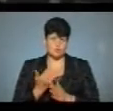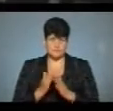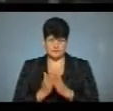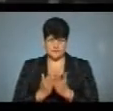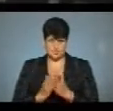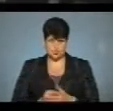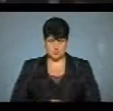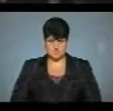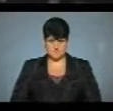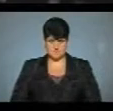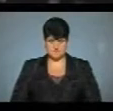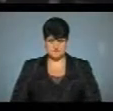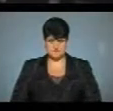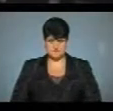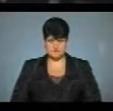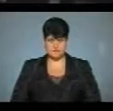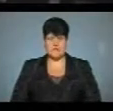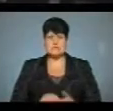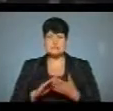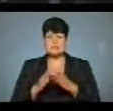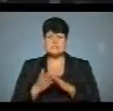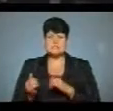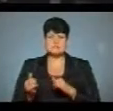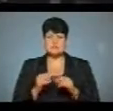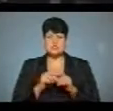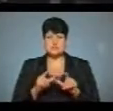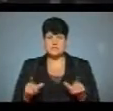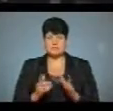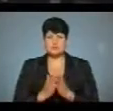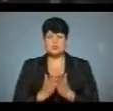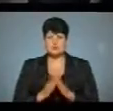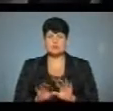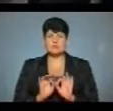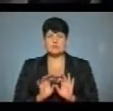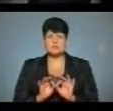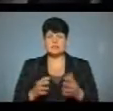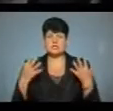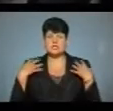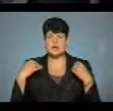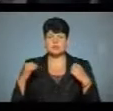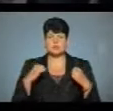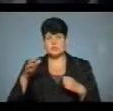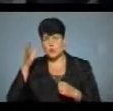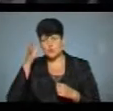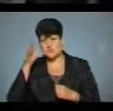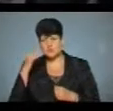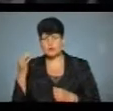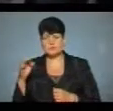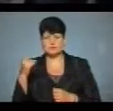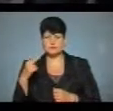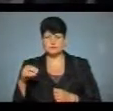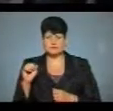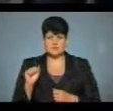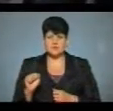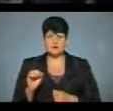підручниками. Ситуацію із забезпеченням шкіл області підручниками прокоментувала начальник управління освіти обласної державної